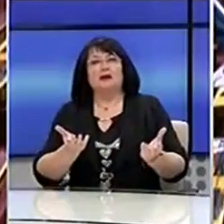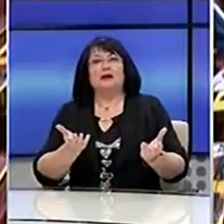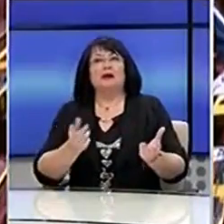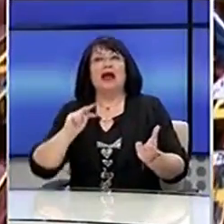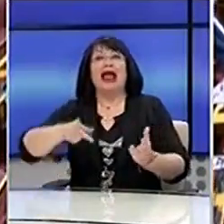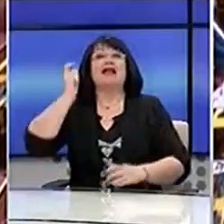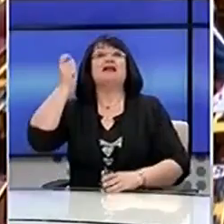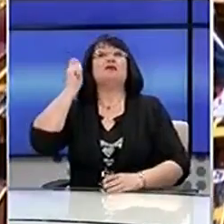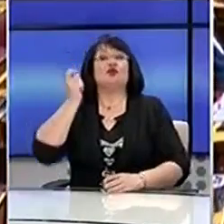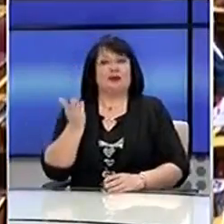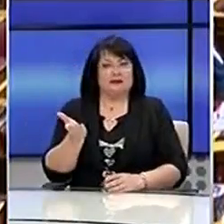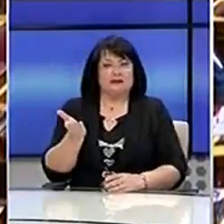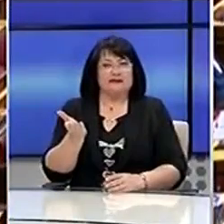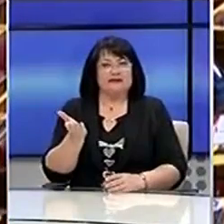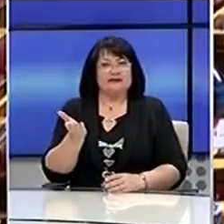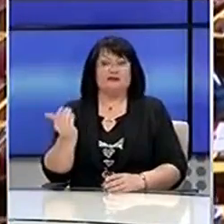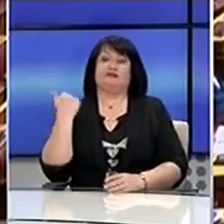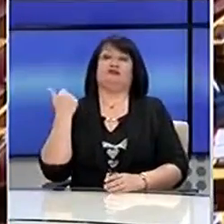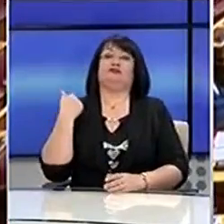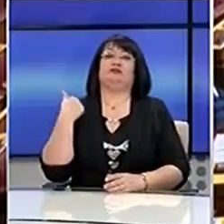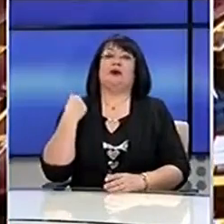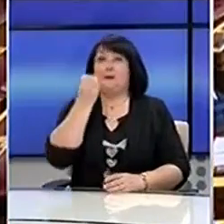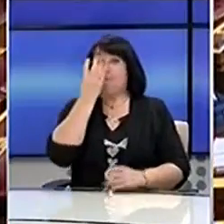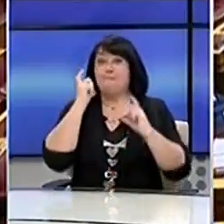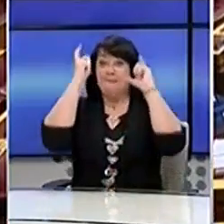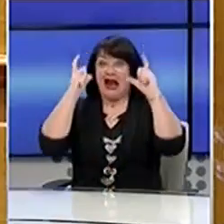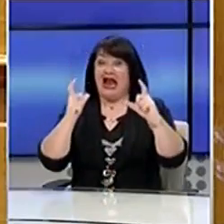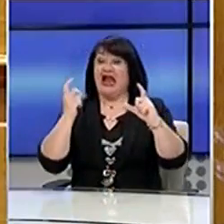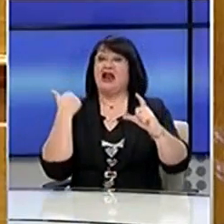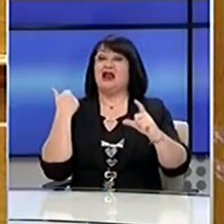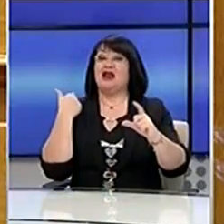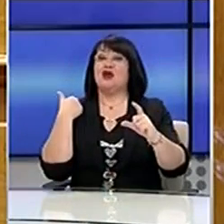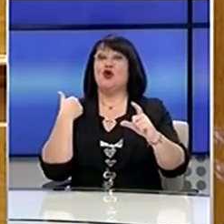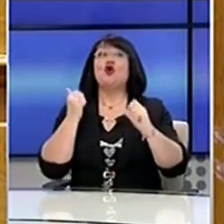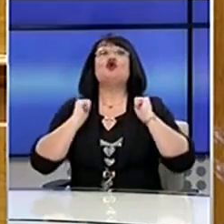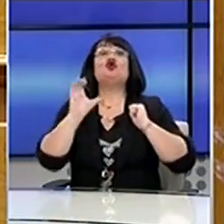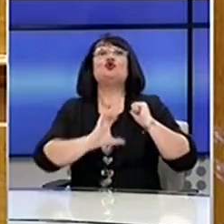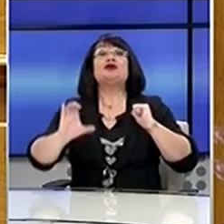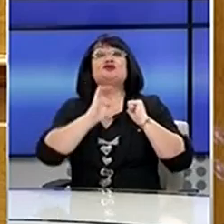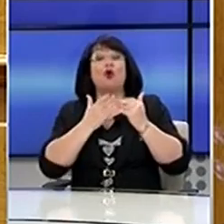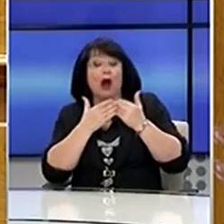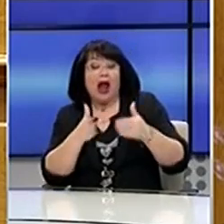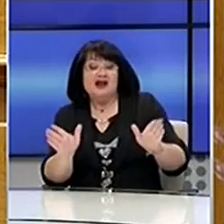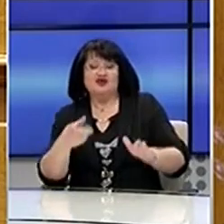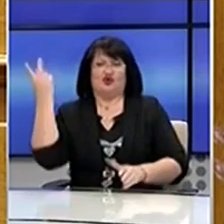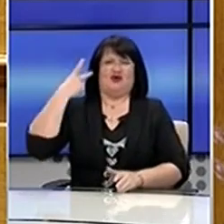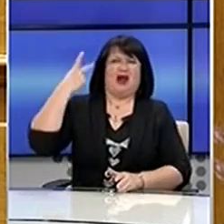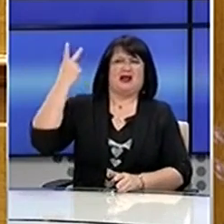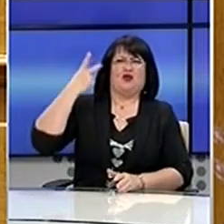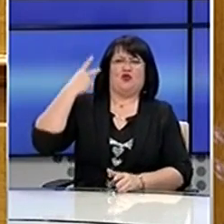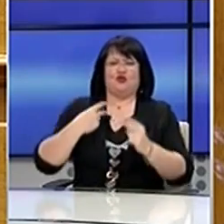η αντιπολίτευση μας ζητούσε το Μάιο να ανοίξουμε τον τουρισμό και μας